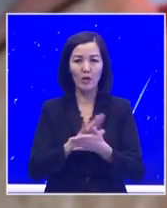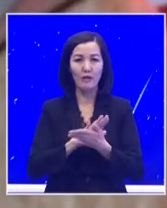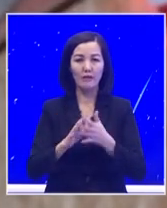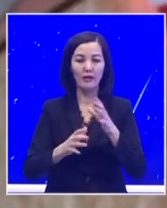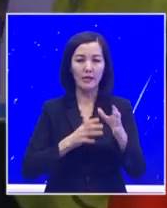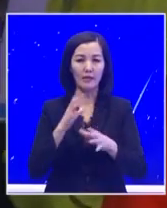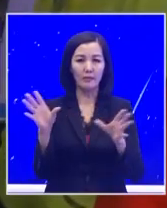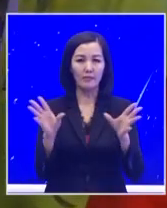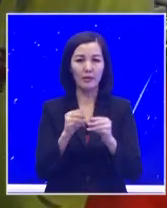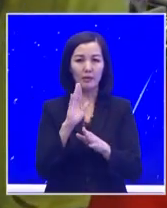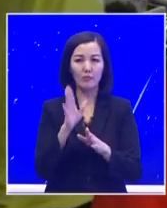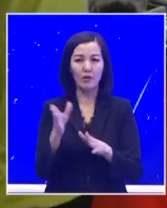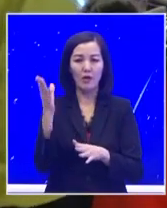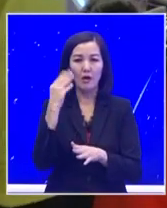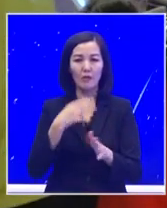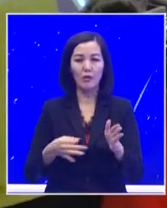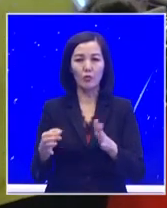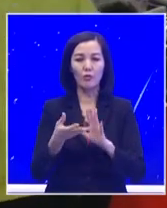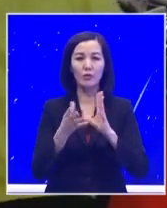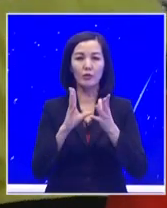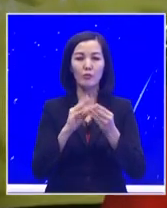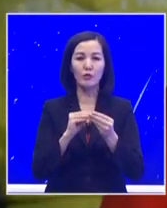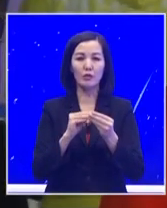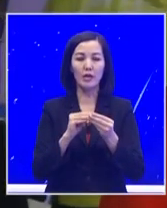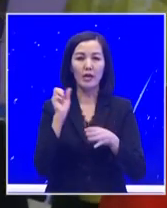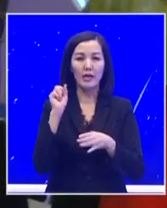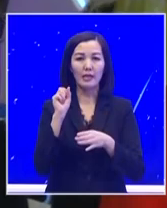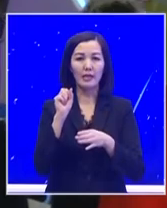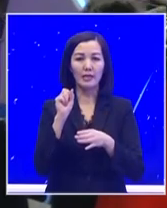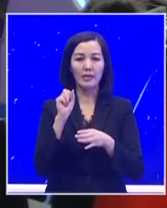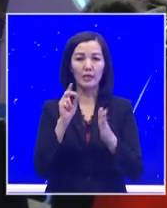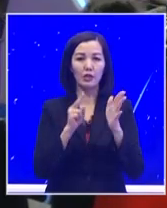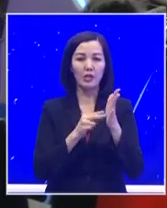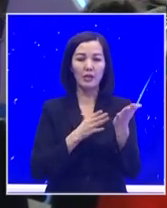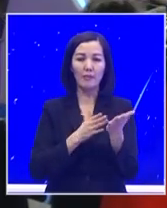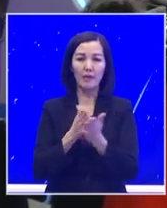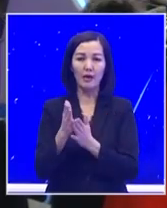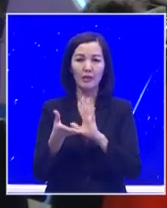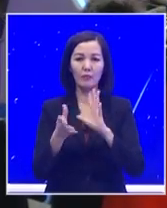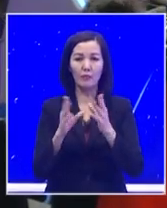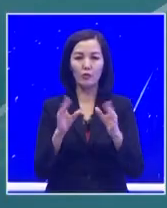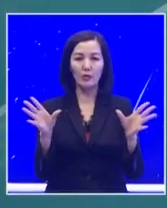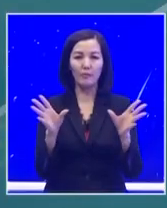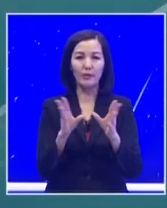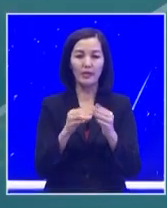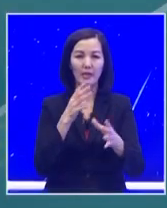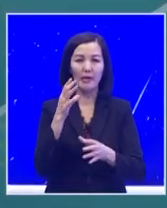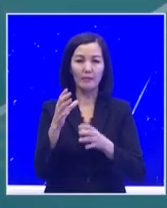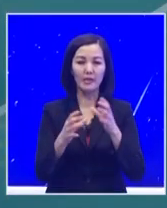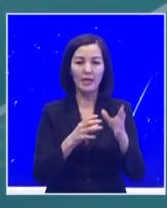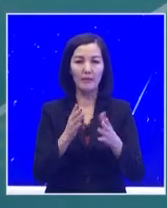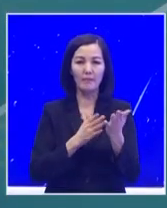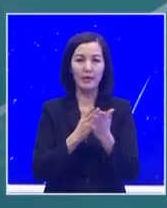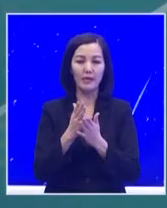бағытында бірікпек. Бізге Алматы облысына тікелей берілген жеті бағыттардың бірі бұл Біргеміз таза әлем бағыты. Яғни бұл